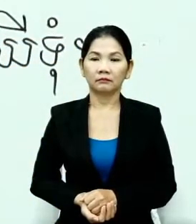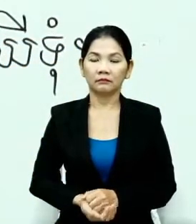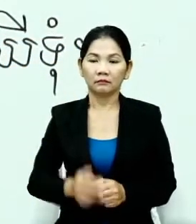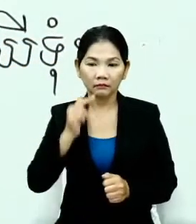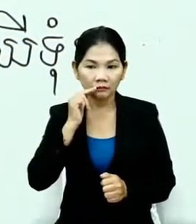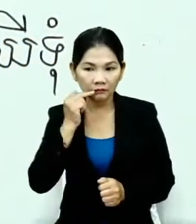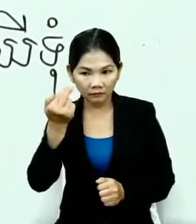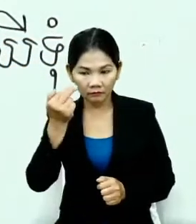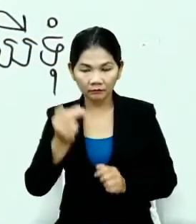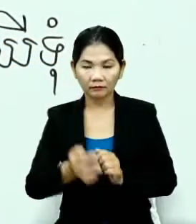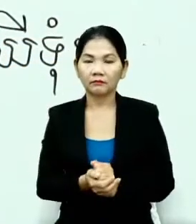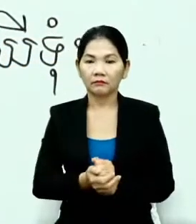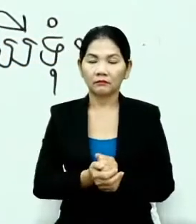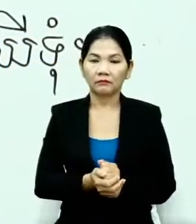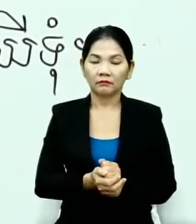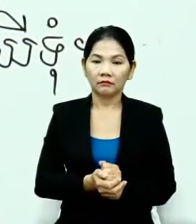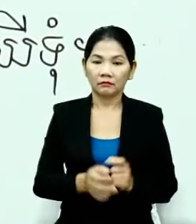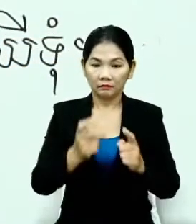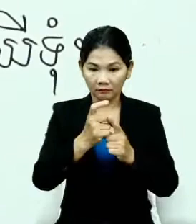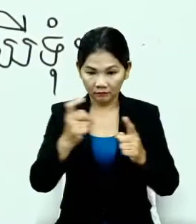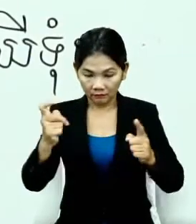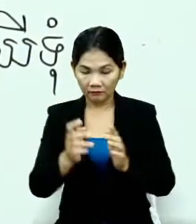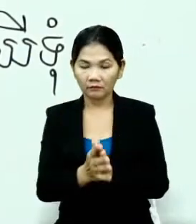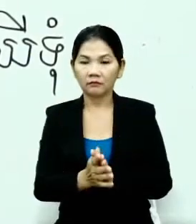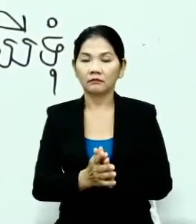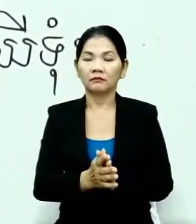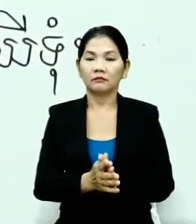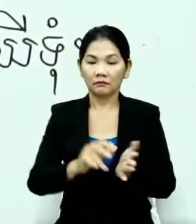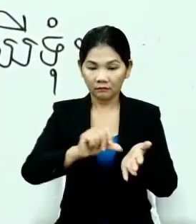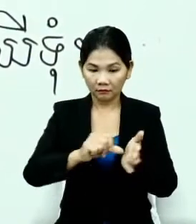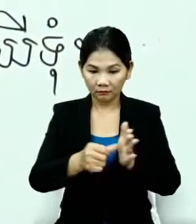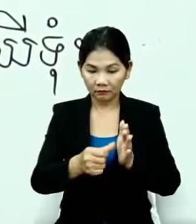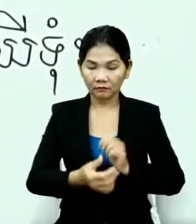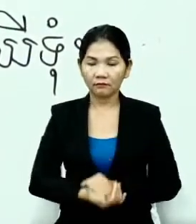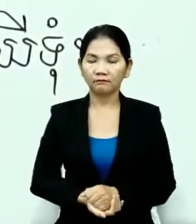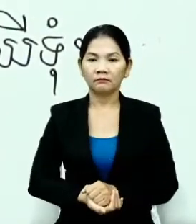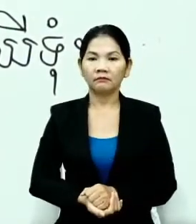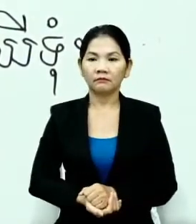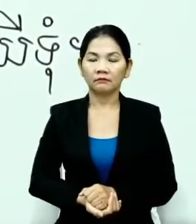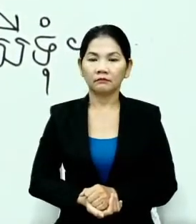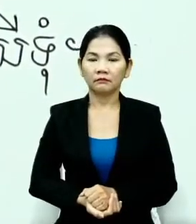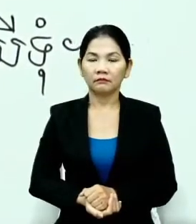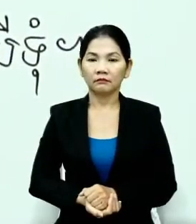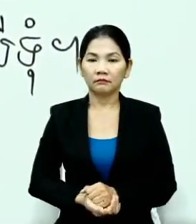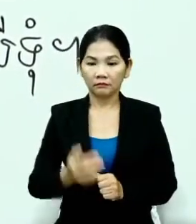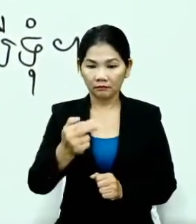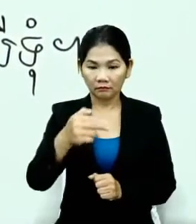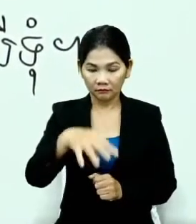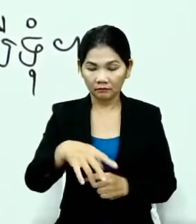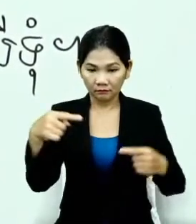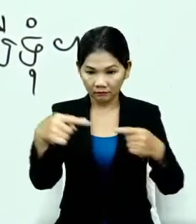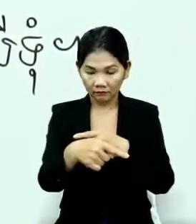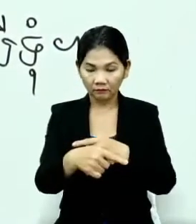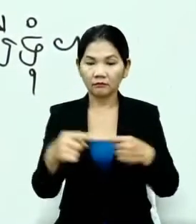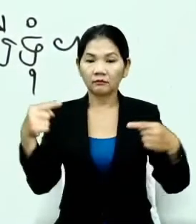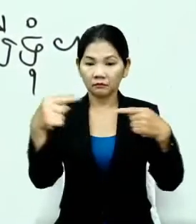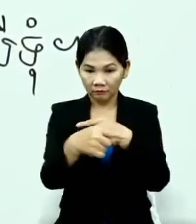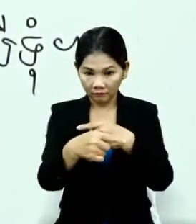tôm thả bí chì con là niếm miên này thà tì tí bị